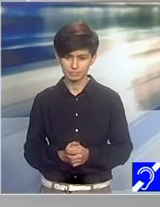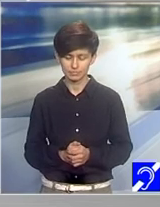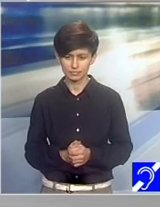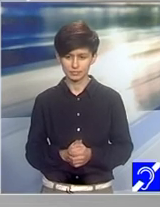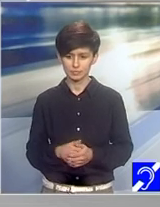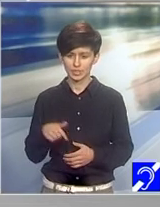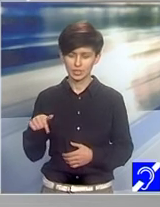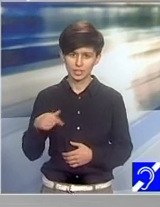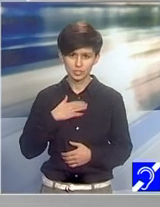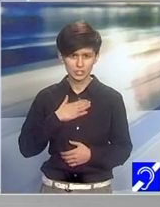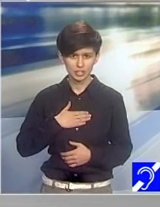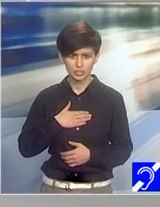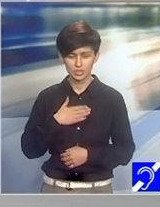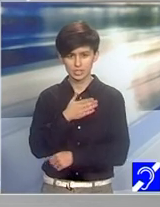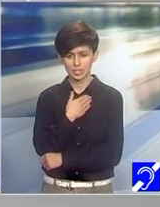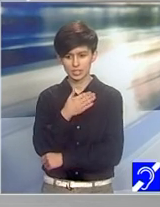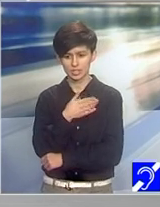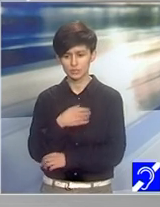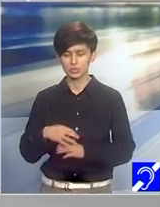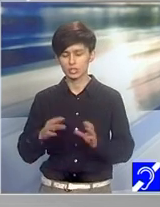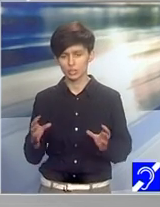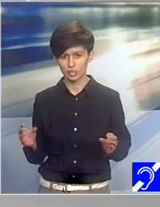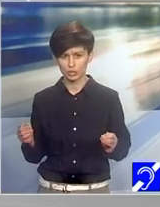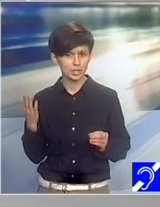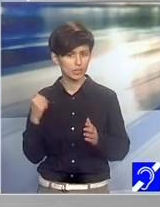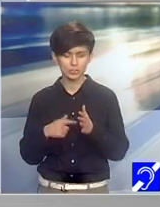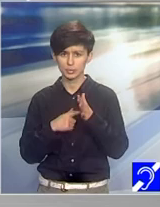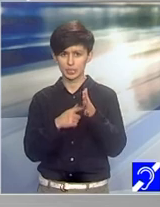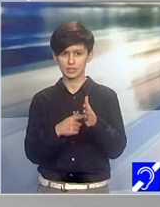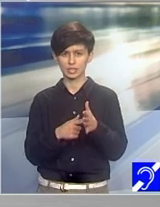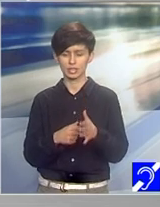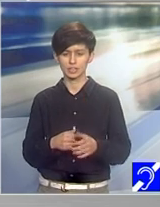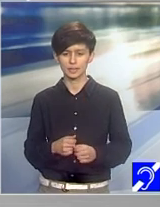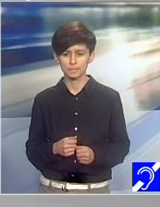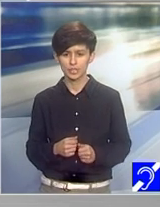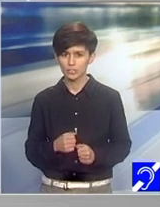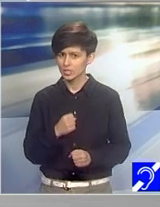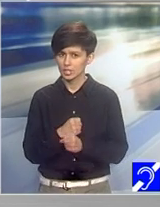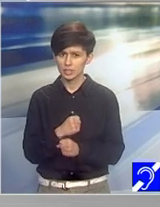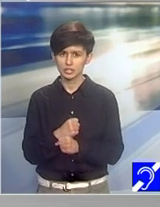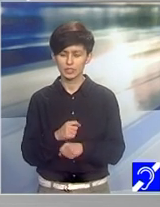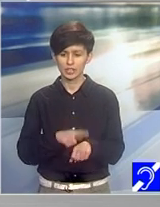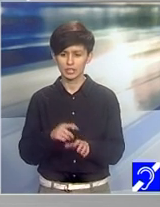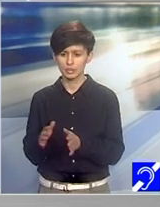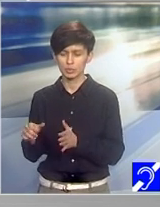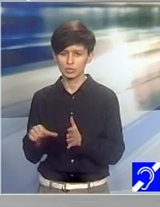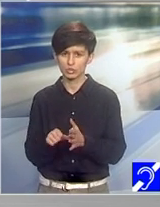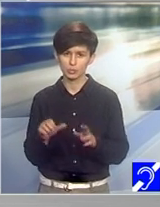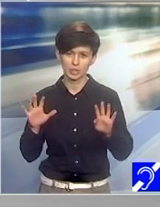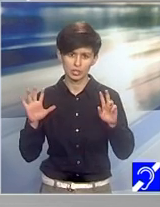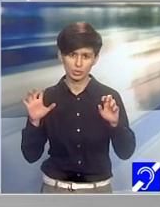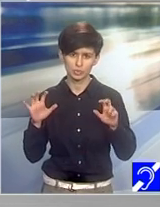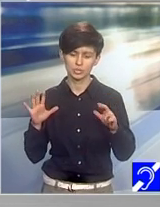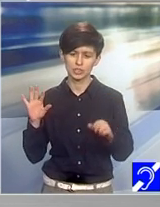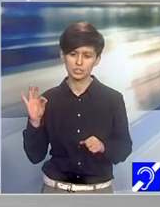aceste dorințe ale națiunii române și să întrupeze cumva momentul 1859. Cred că